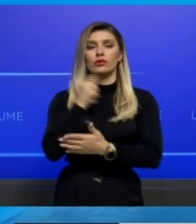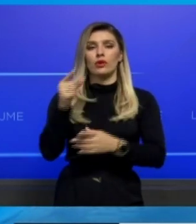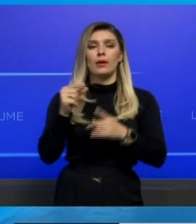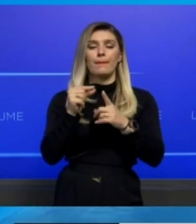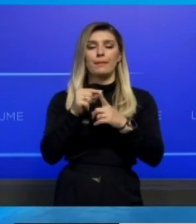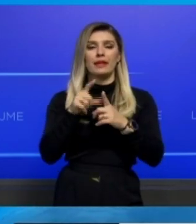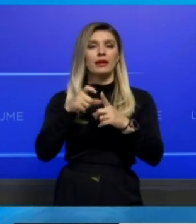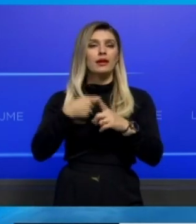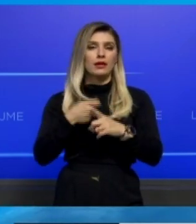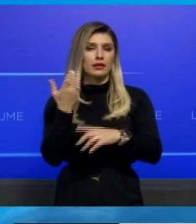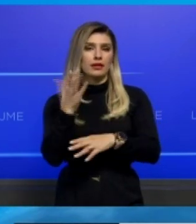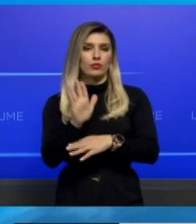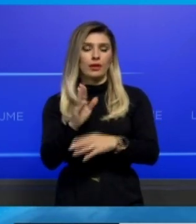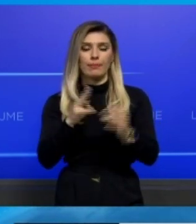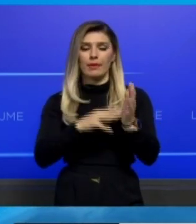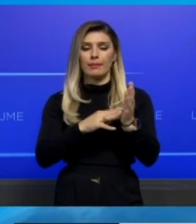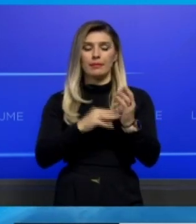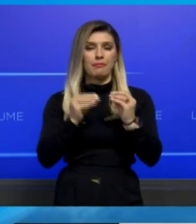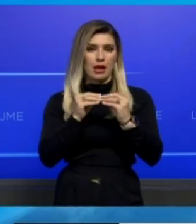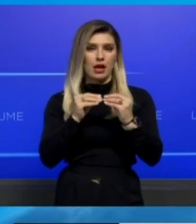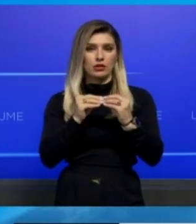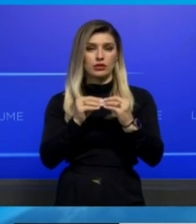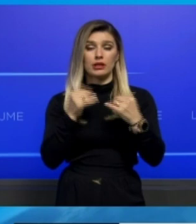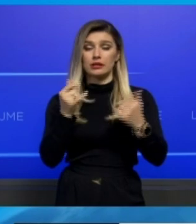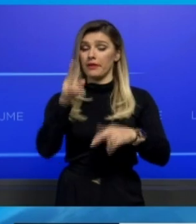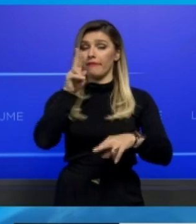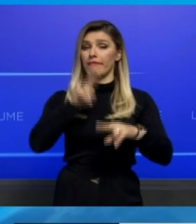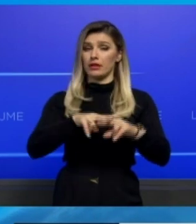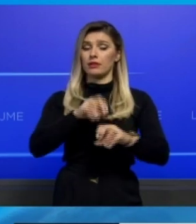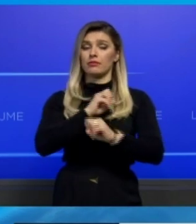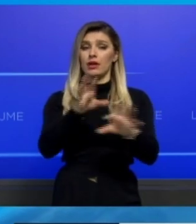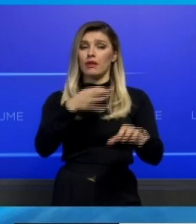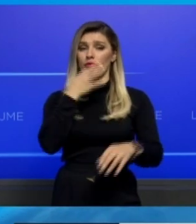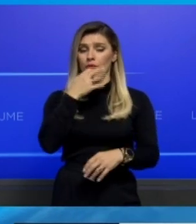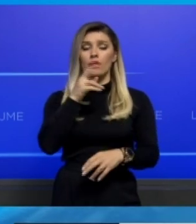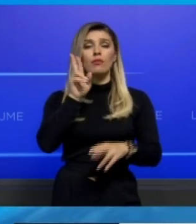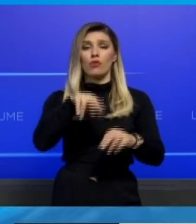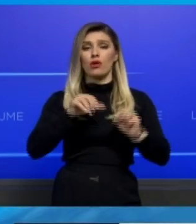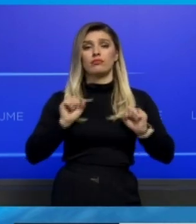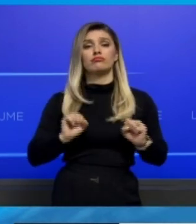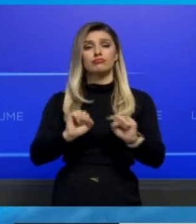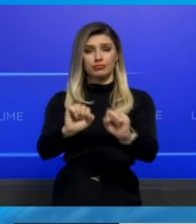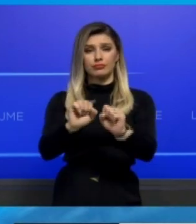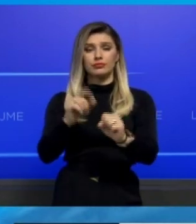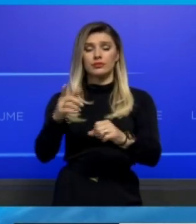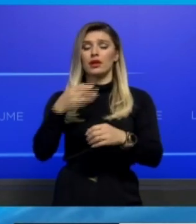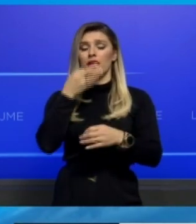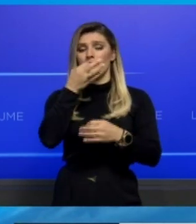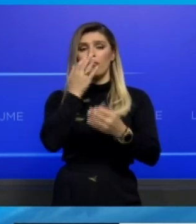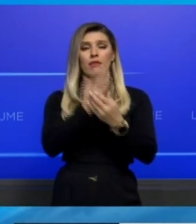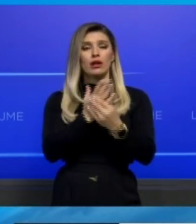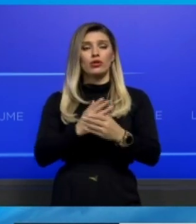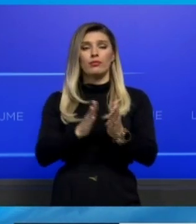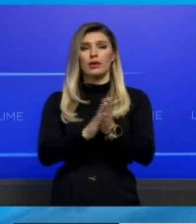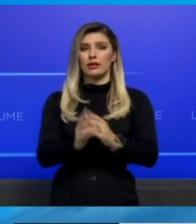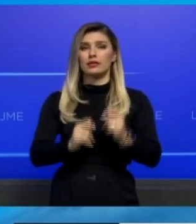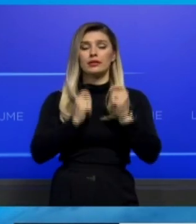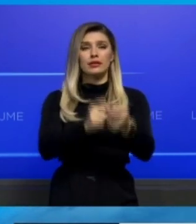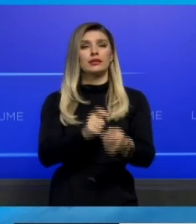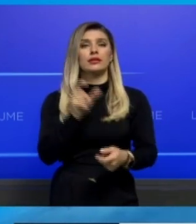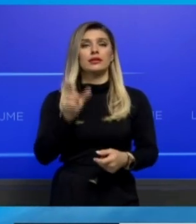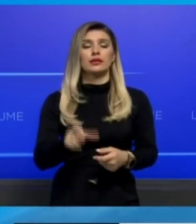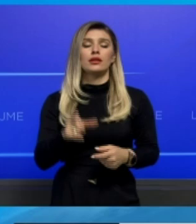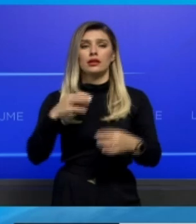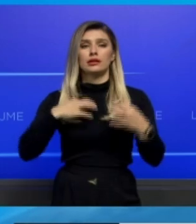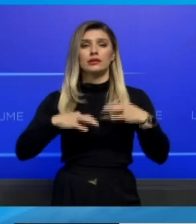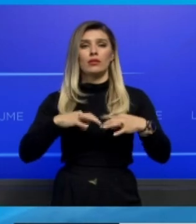Ballazhi i PDK-s. PZP-ja në vendim ka bërë të ditur se i është refuzuar si e papazuar pjesa e ankesës së kandidatit për kryetar